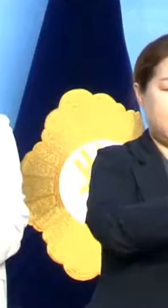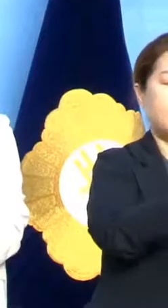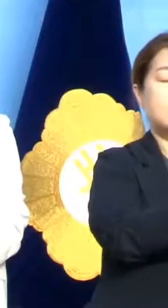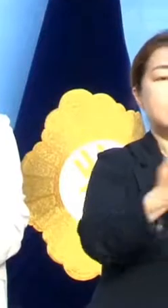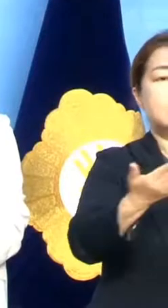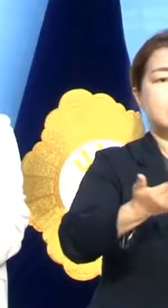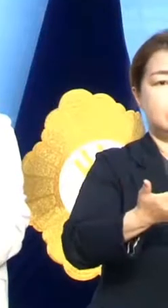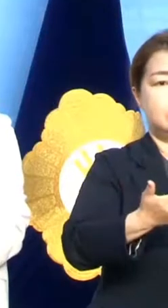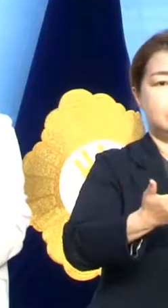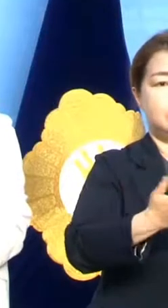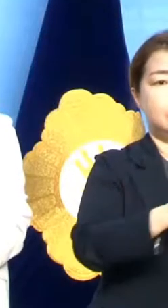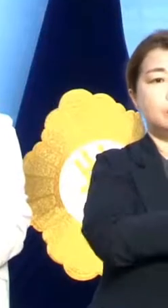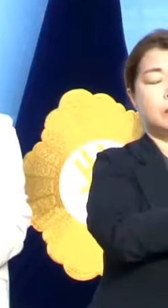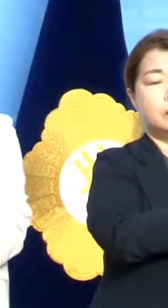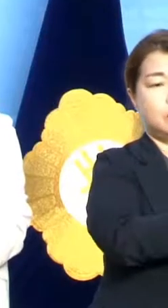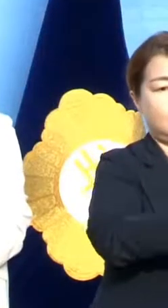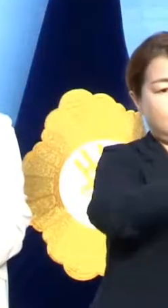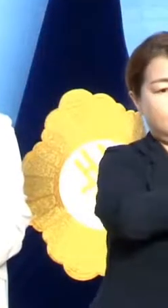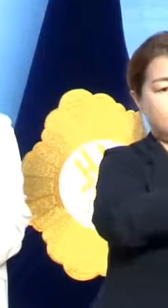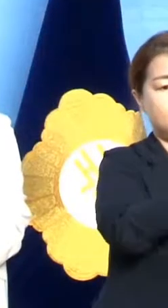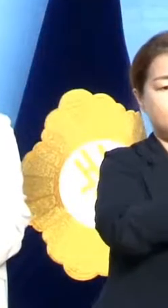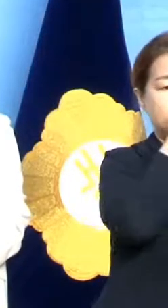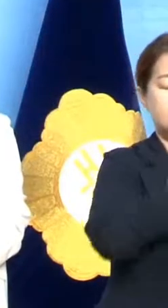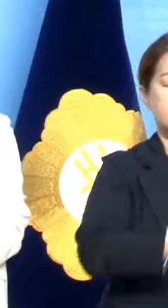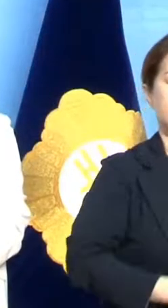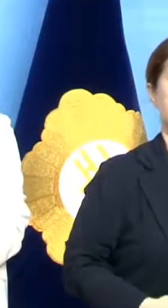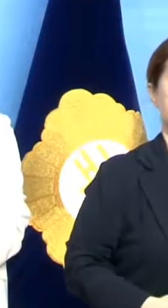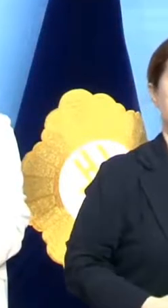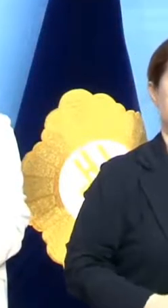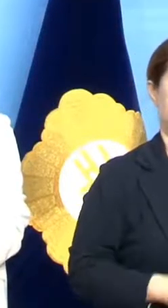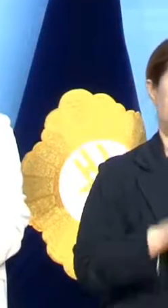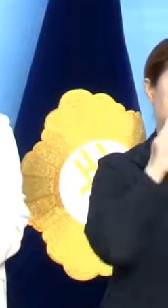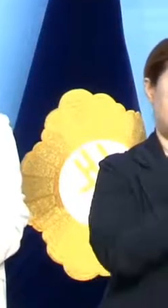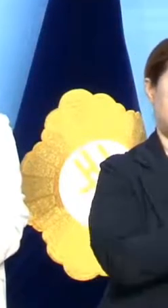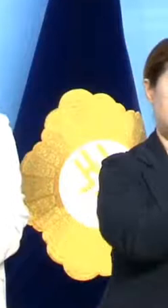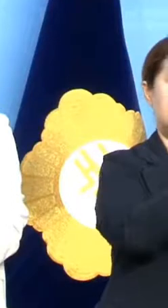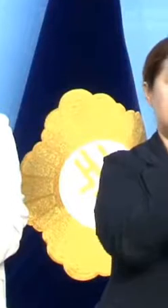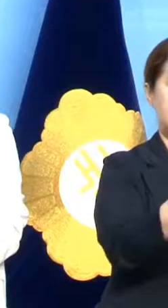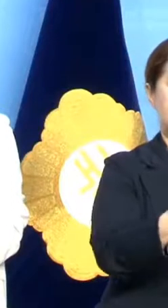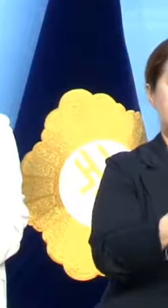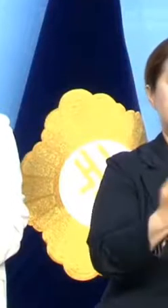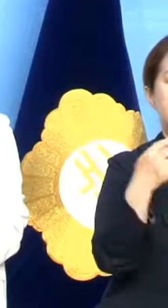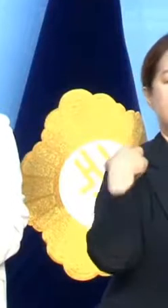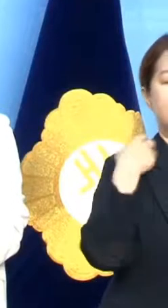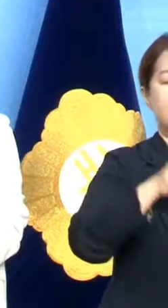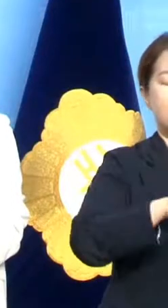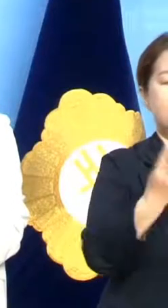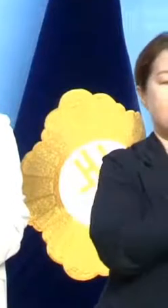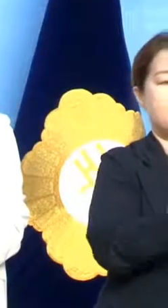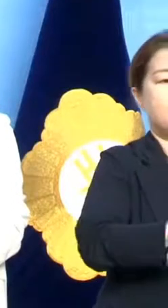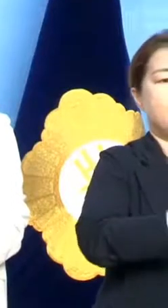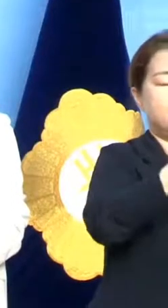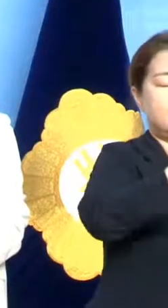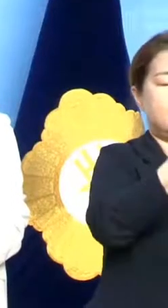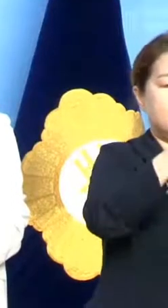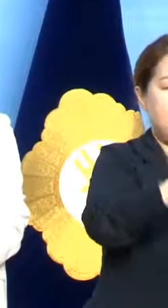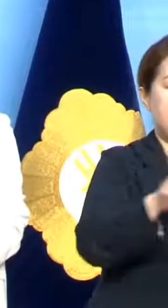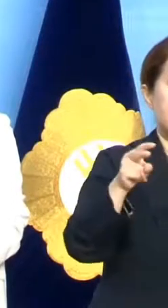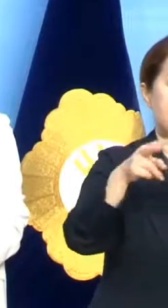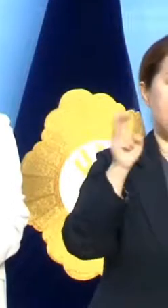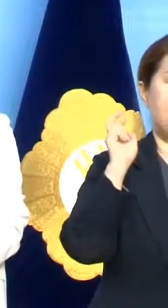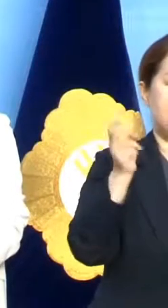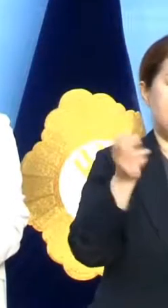없는 일들을 이벤트로 기획하고 있는 것입니다 과로사 책임의 대책을 마련하라 고 요구했던 2 택배업체 에게